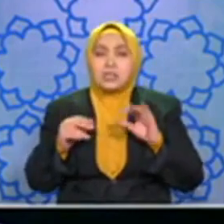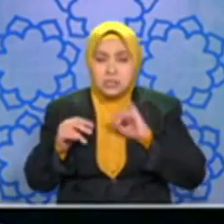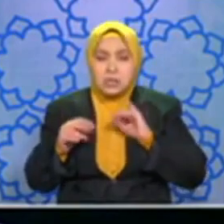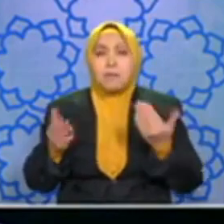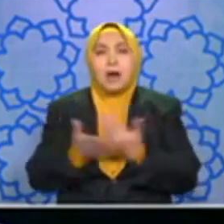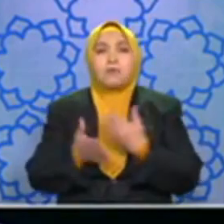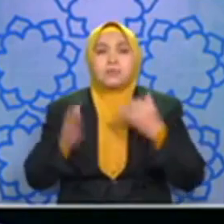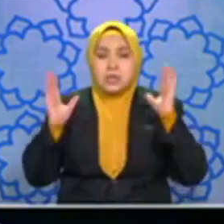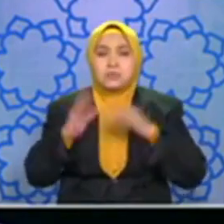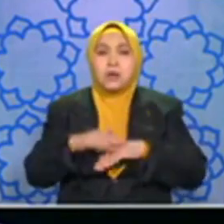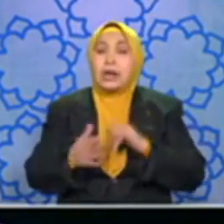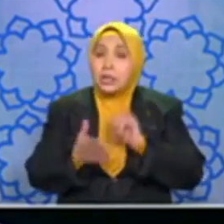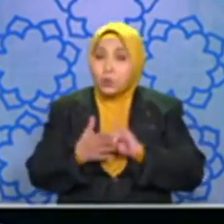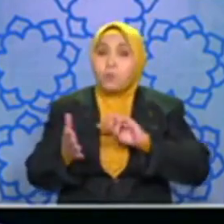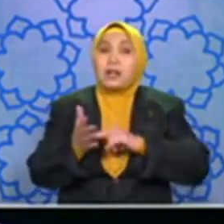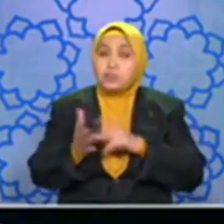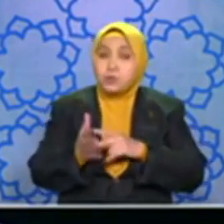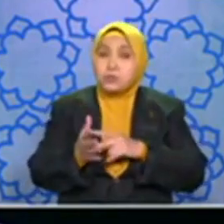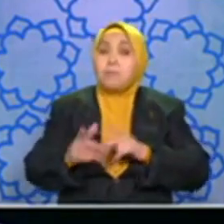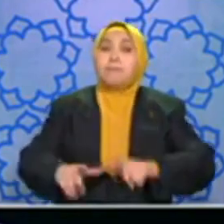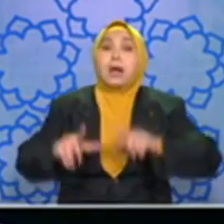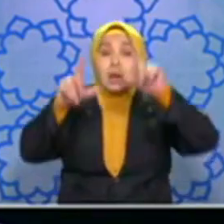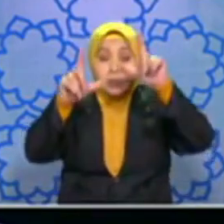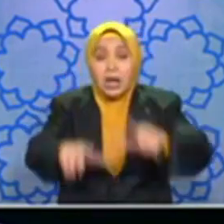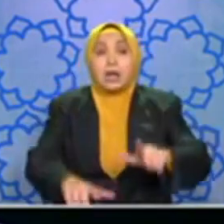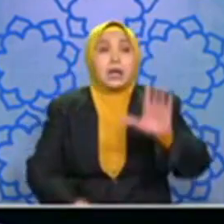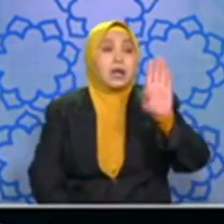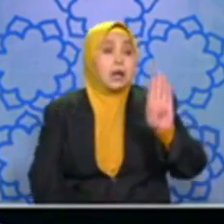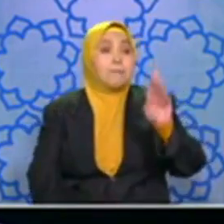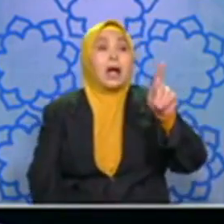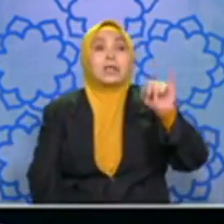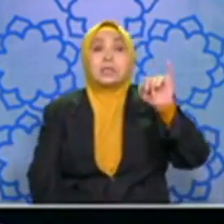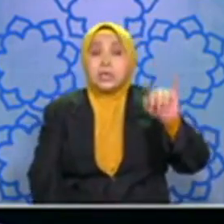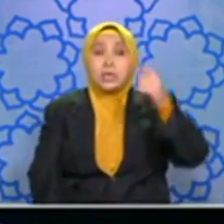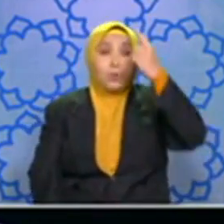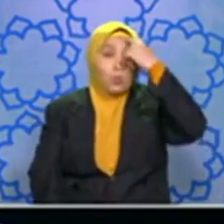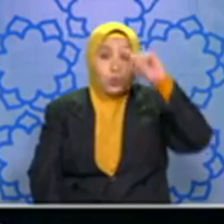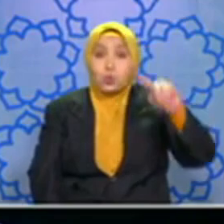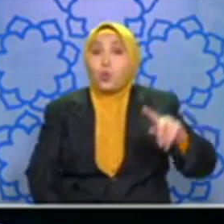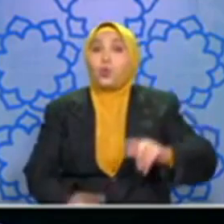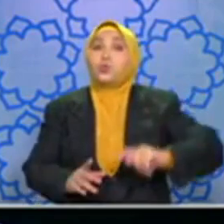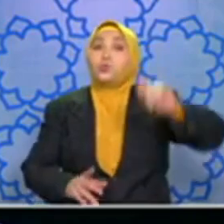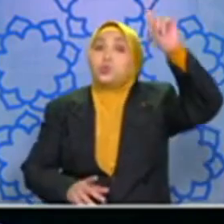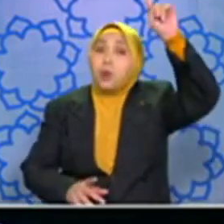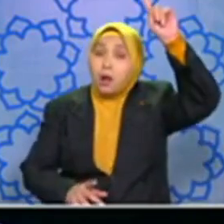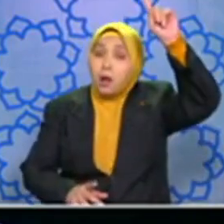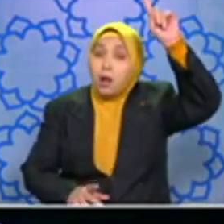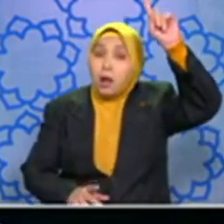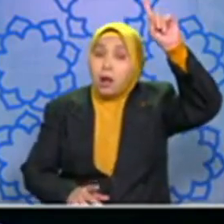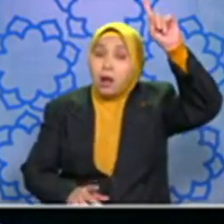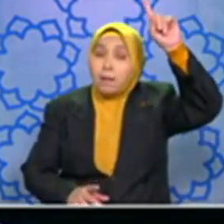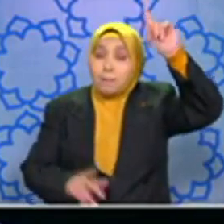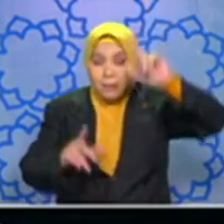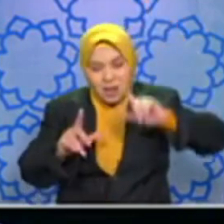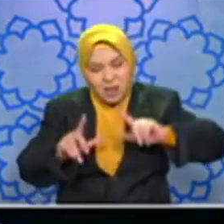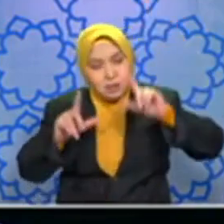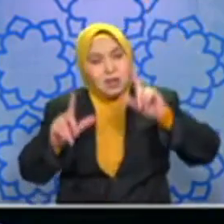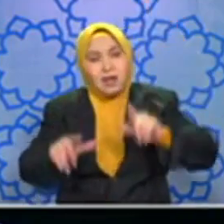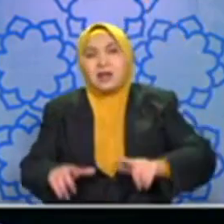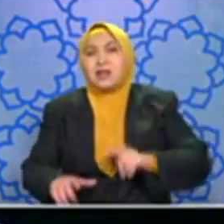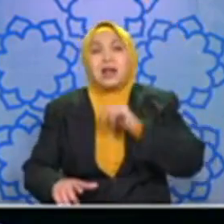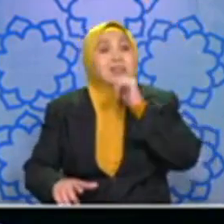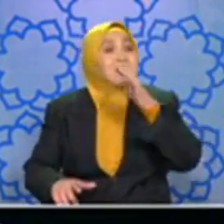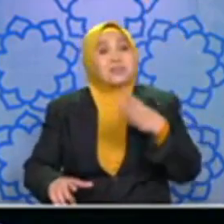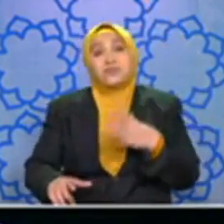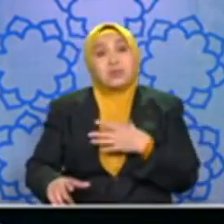lah. Itu maksudnya meletakkan baki untuk Tuhan. Puncaknya itu apa? Meletakkan yang tak suka